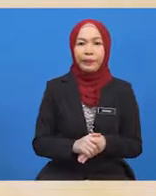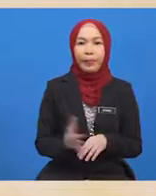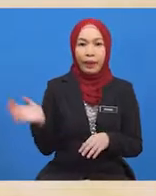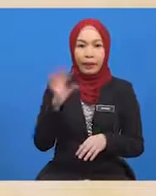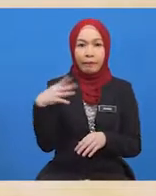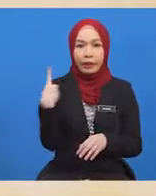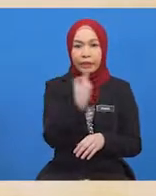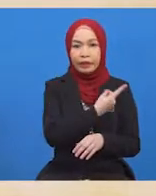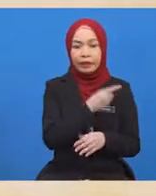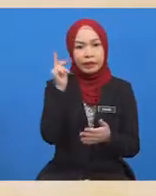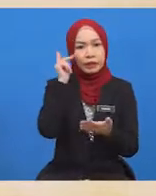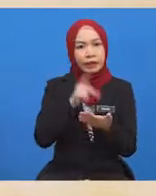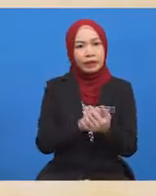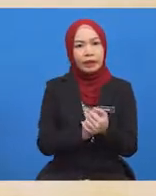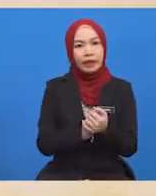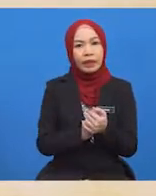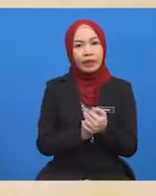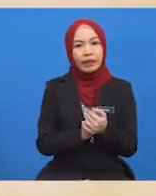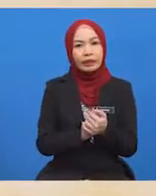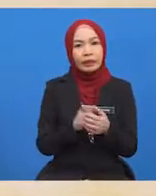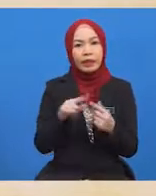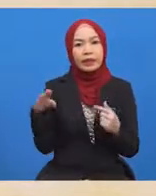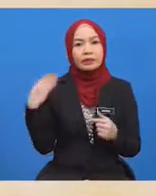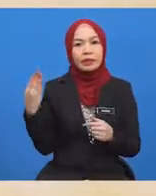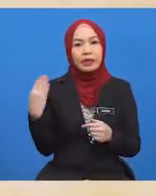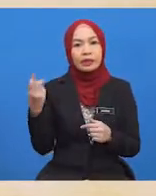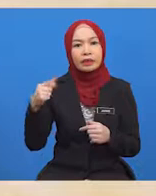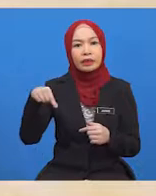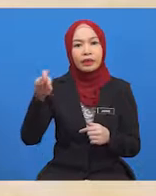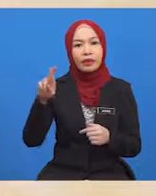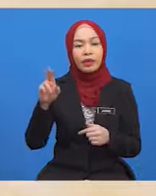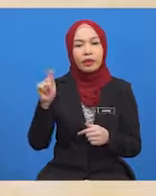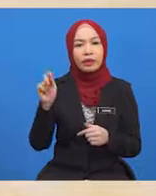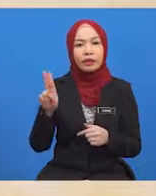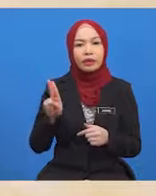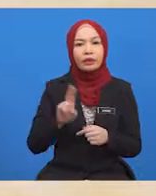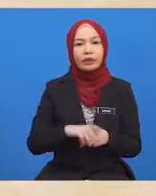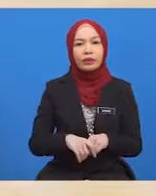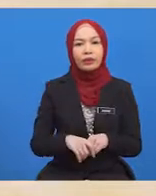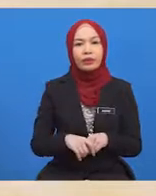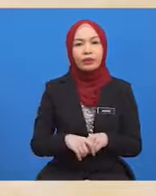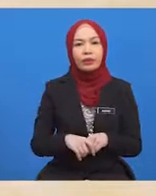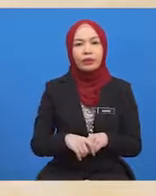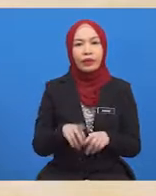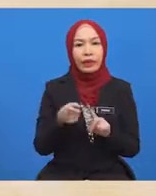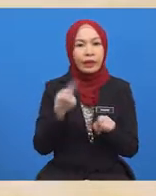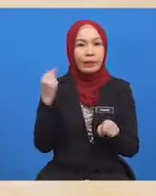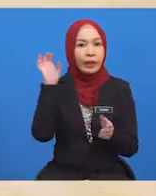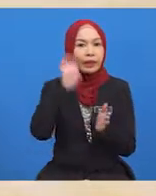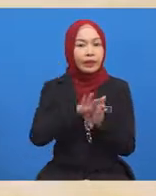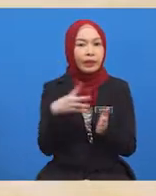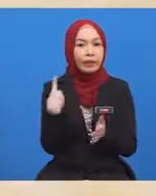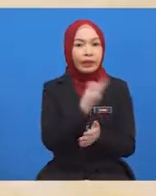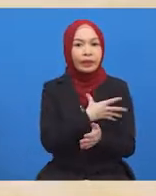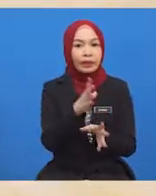Mari kita kenal pasti pula garis nomor kepada satah D, Q, R, T, U. Daripada rajah, kita